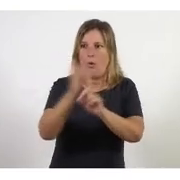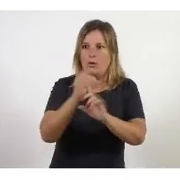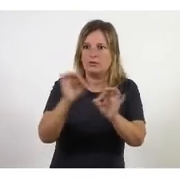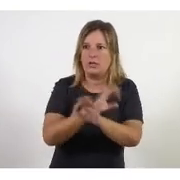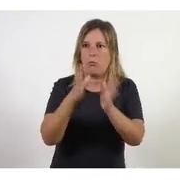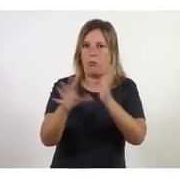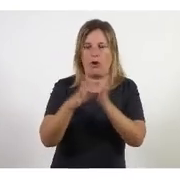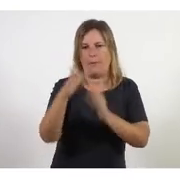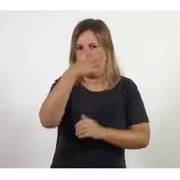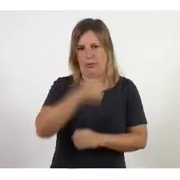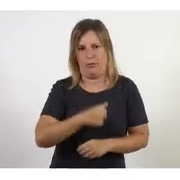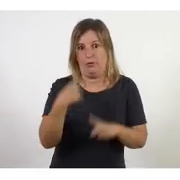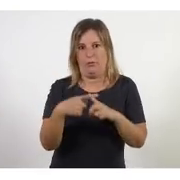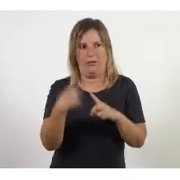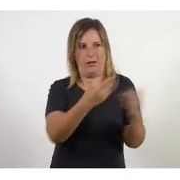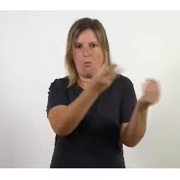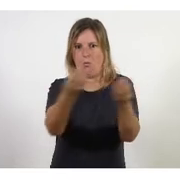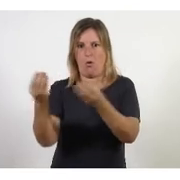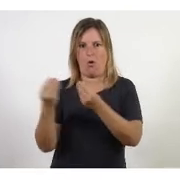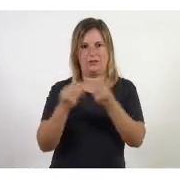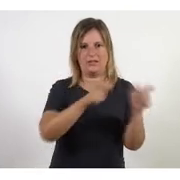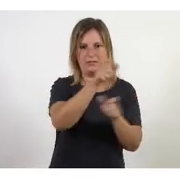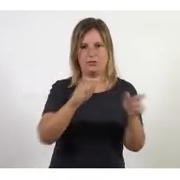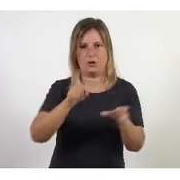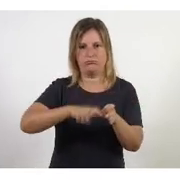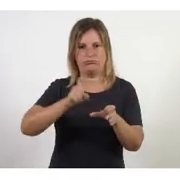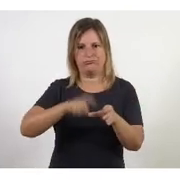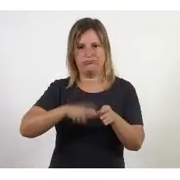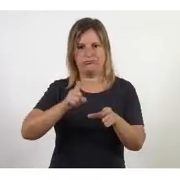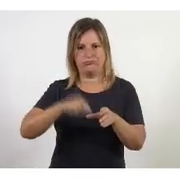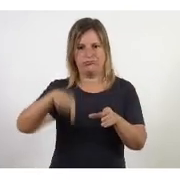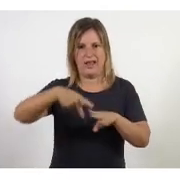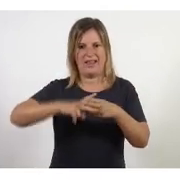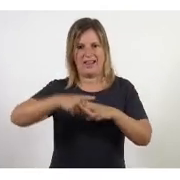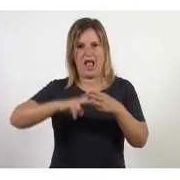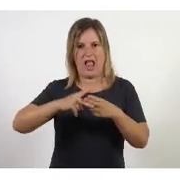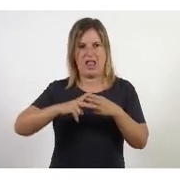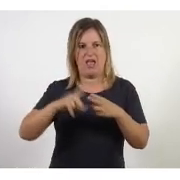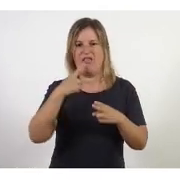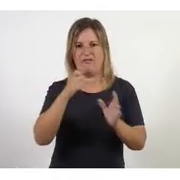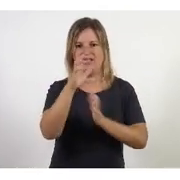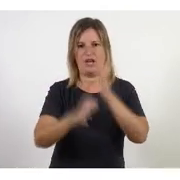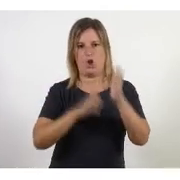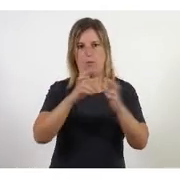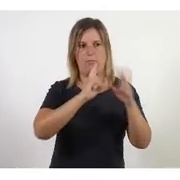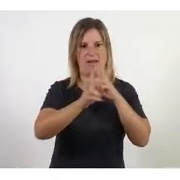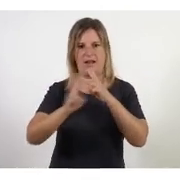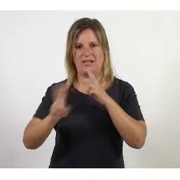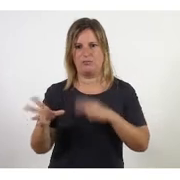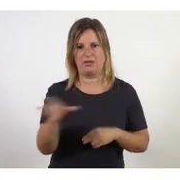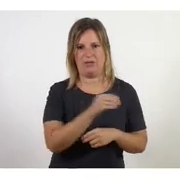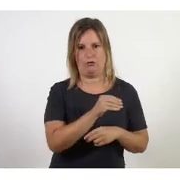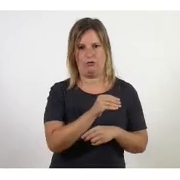programa, perquè som moltíssimes persones en aquest taller i seria complicat donar-vos resposta a tots